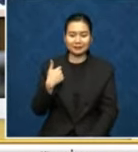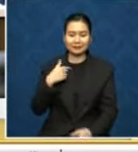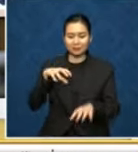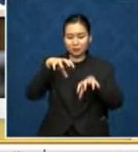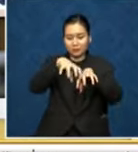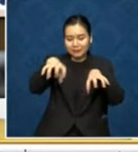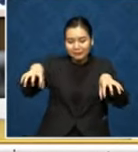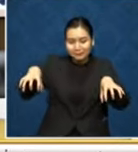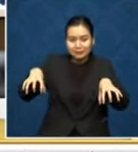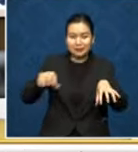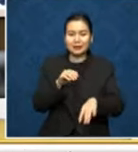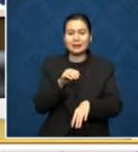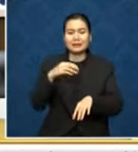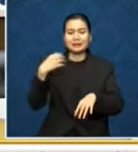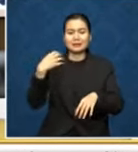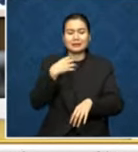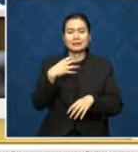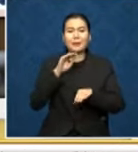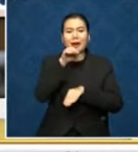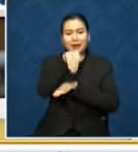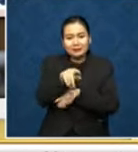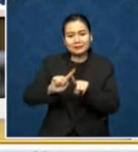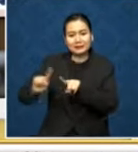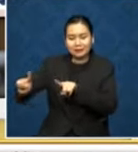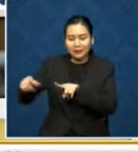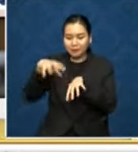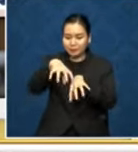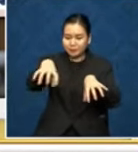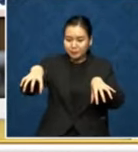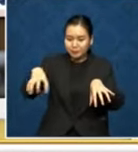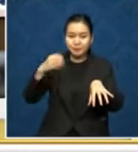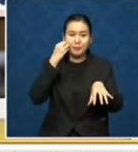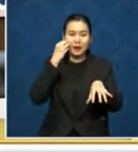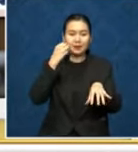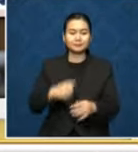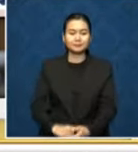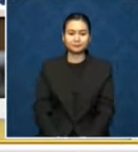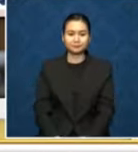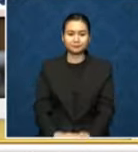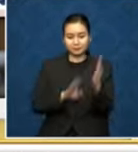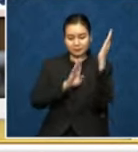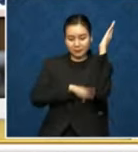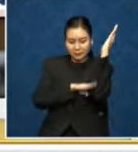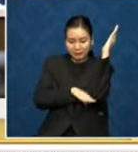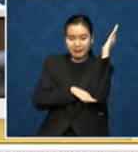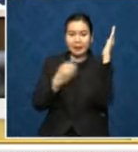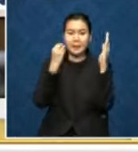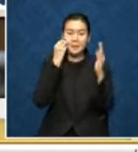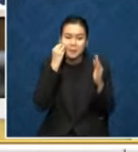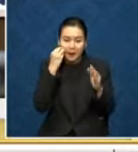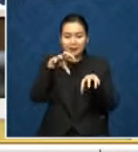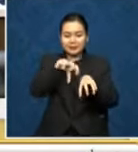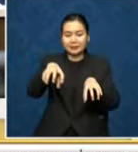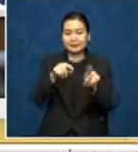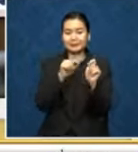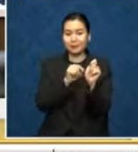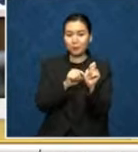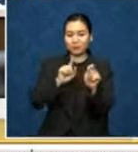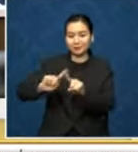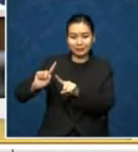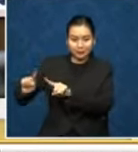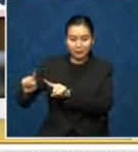ลาดประปาหมู่บ้านบ้านโนนวังตลาดไซชุมพวงบ้านช่องโคตำบลศรีละกออำเภอจักรลาดแล้วก็บ้านสามัคคาตำบลหลุงตะเคียนอำเภอห้ว